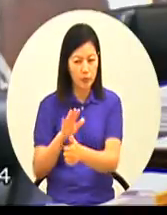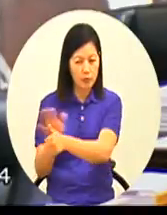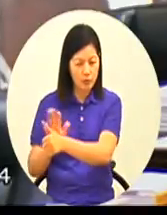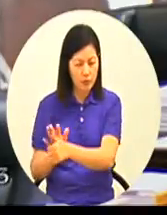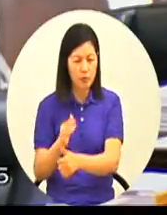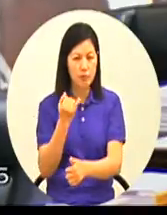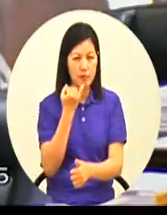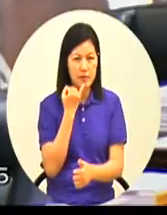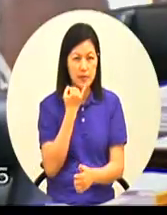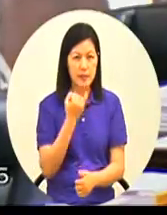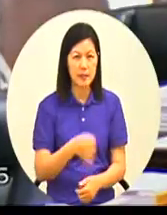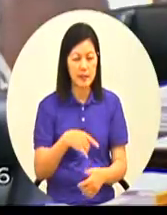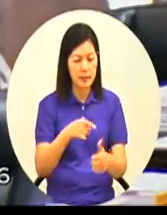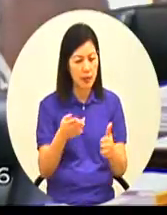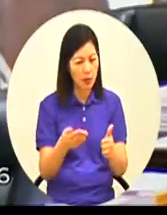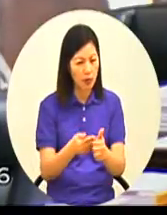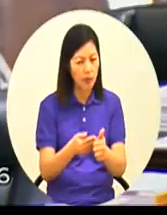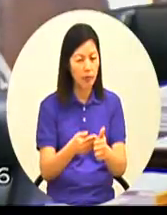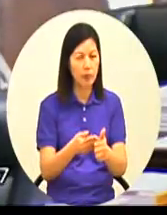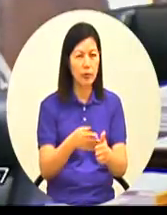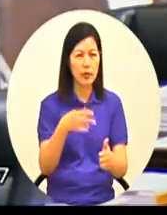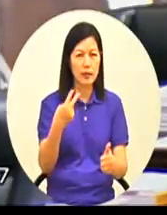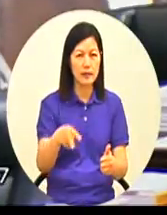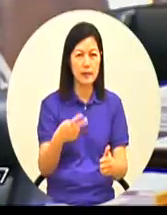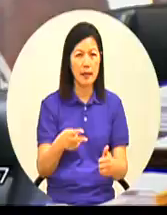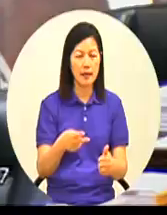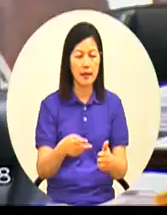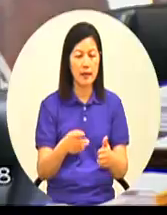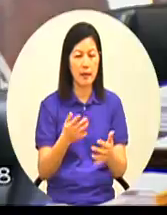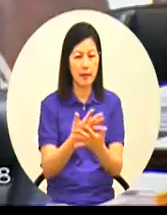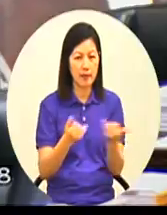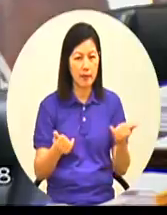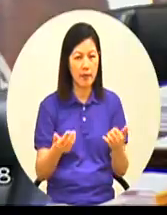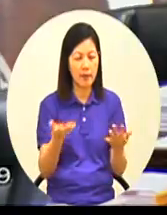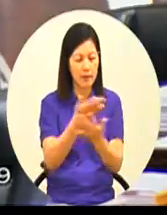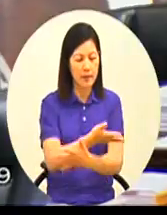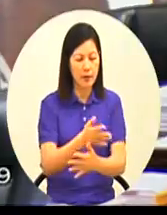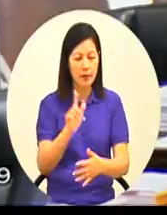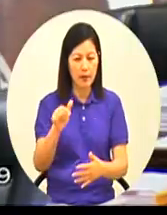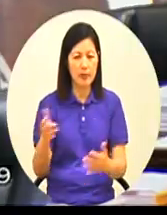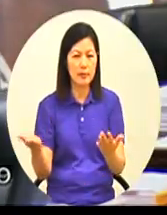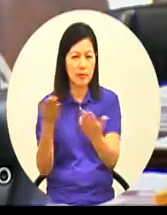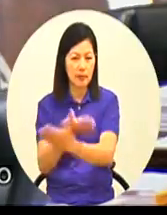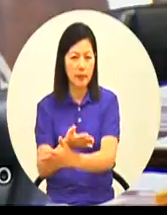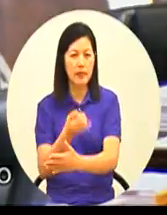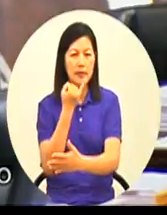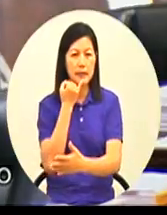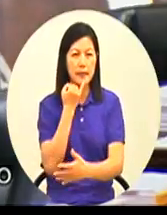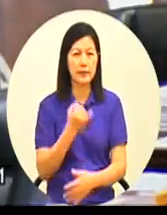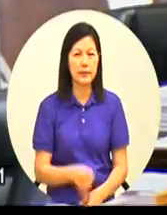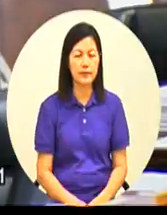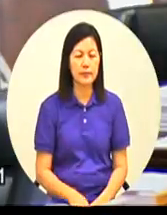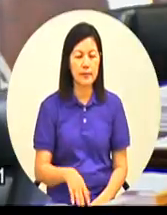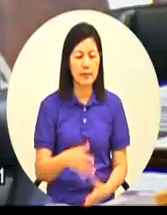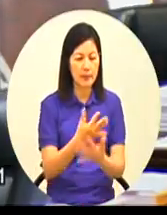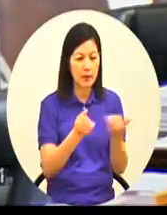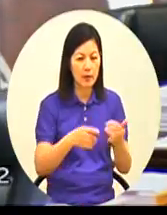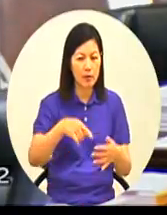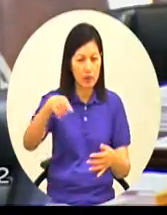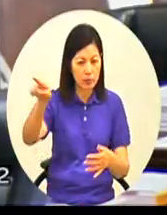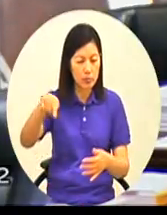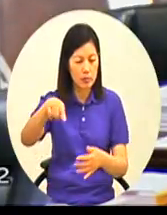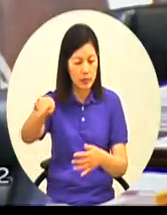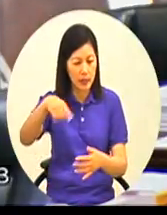过接待教育方面，然后甚至说所谓交换学生、交换老师，包括学生去那边可以享用他